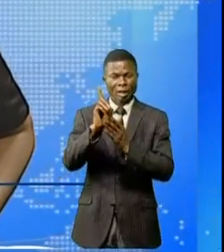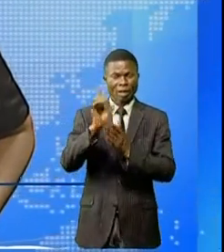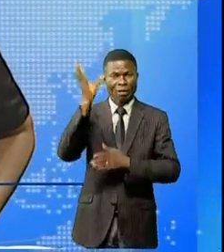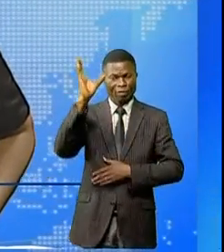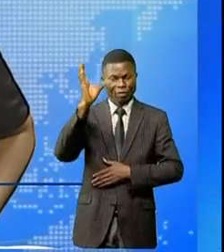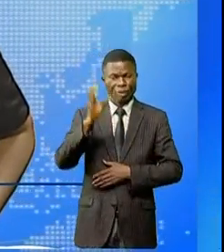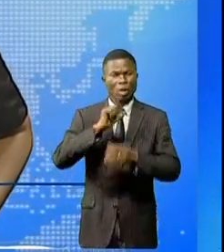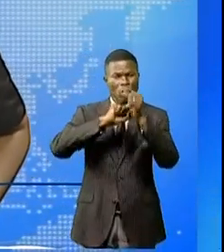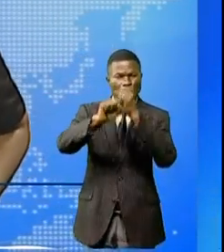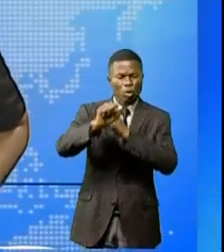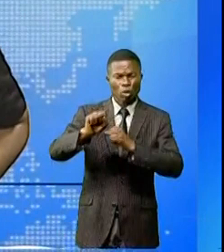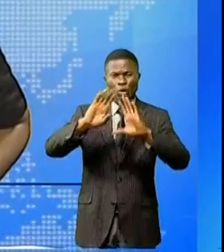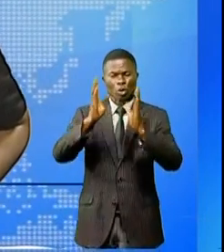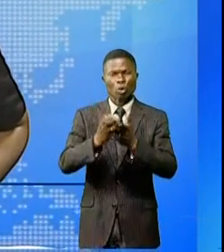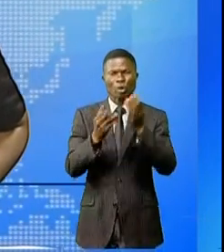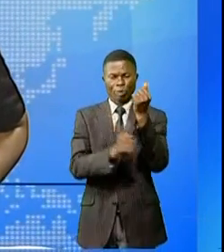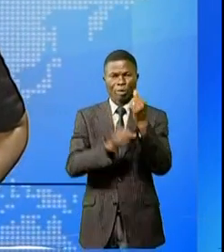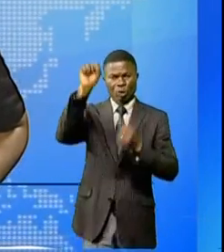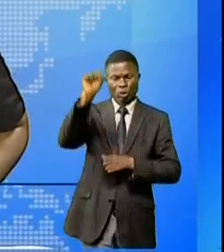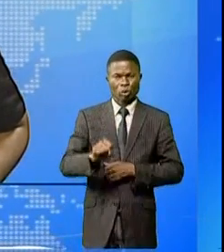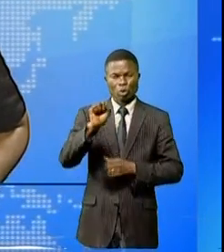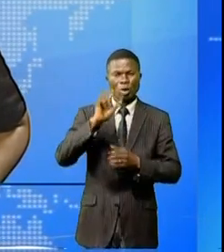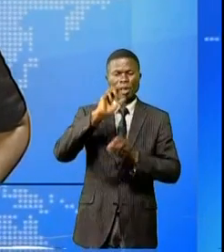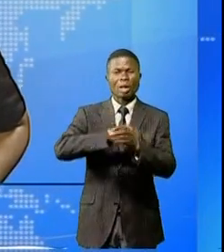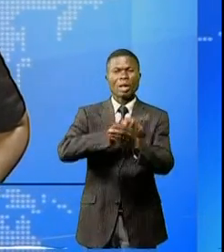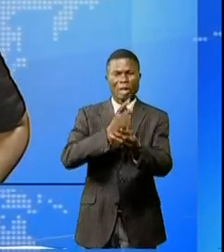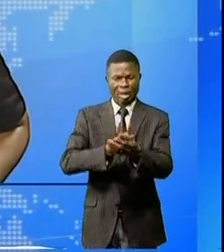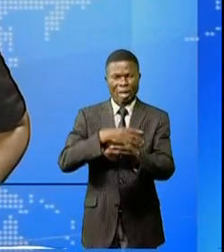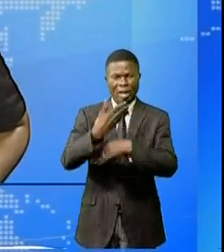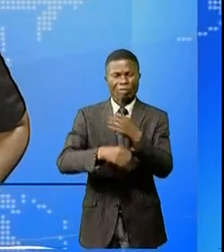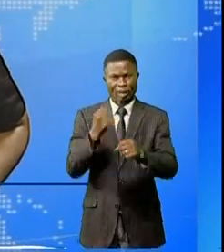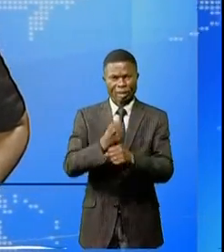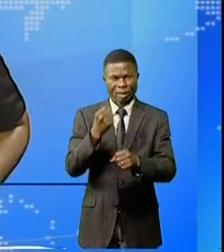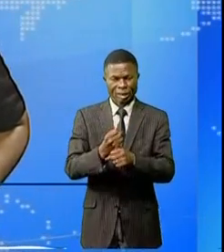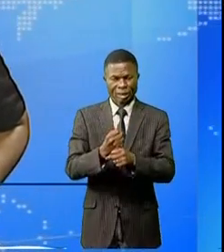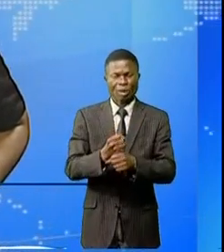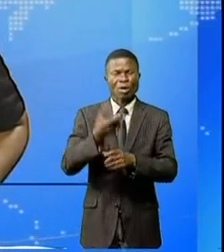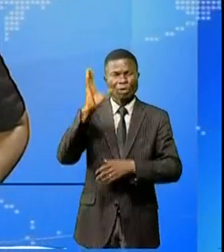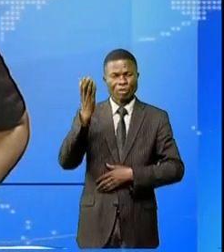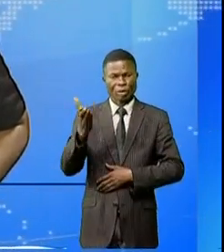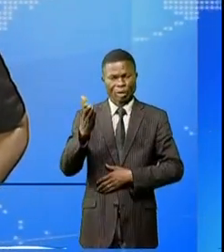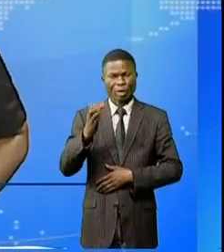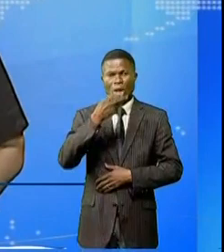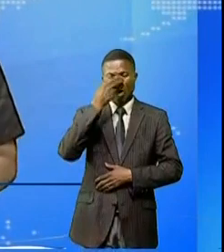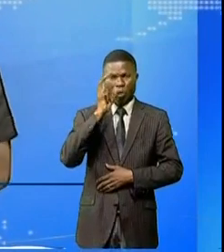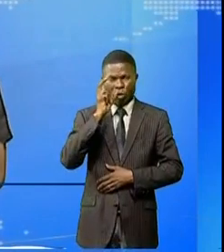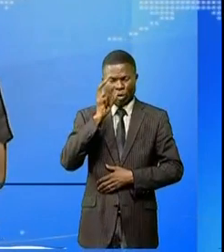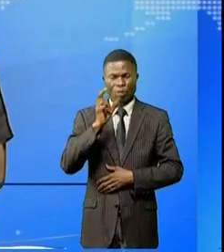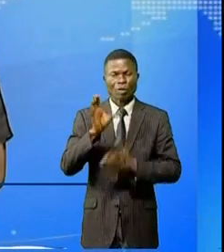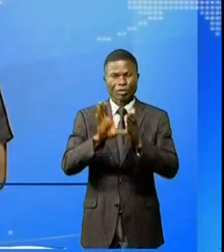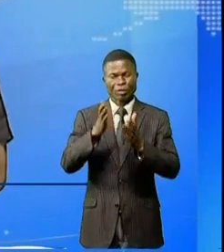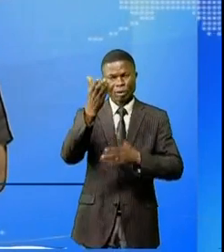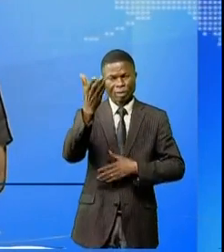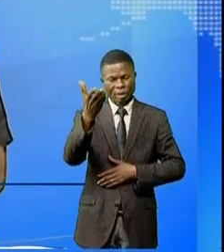a sensibilisé la population du site Kivu à entreprendre le travail rural. Depuis Bukavu, Jean-Pierre Ndolo de Mazou,